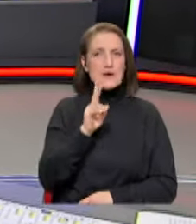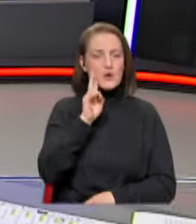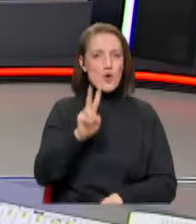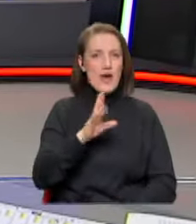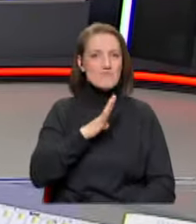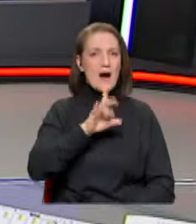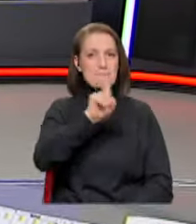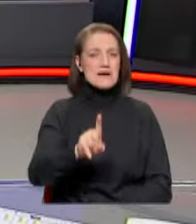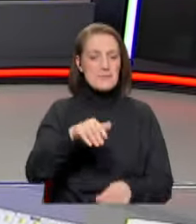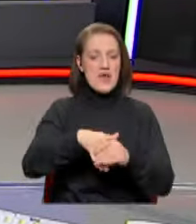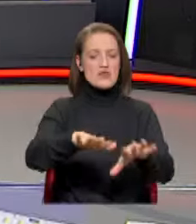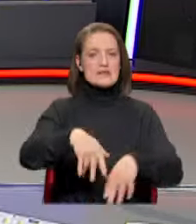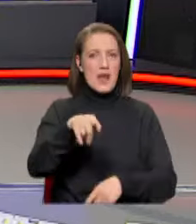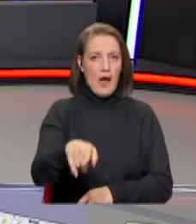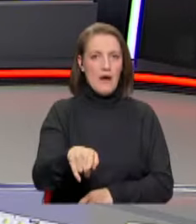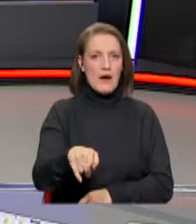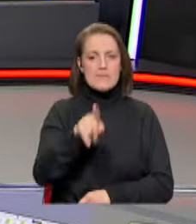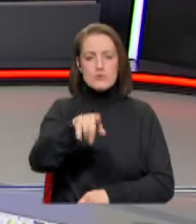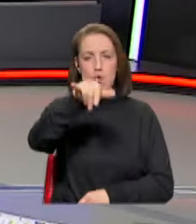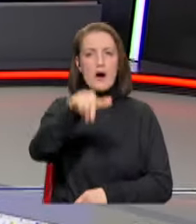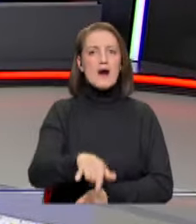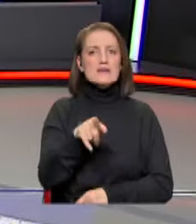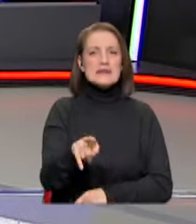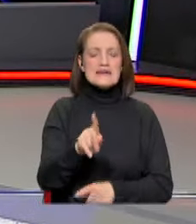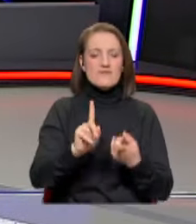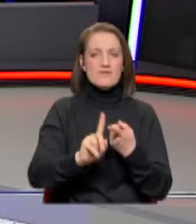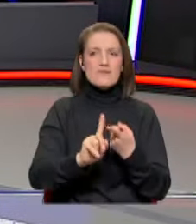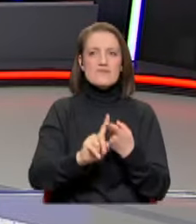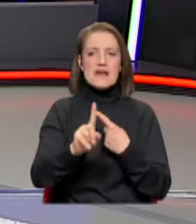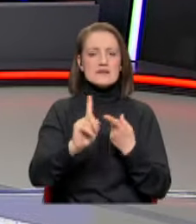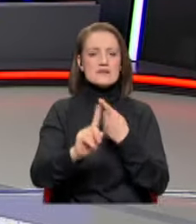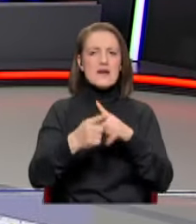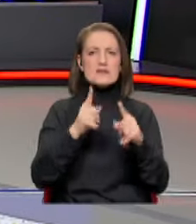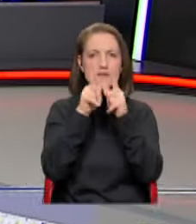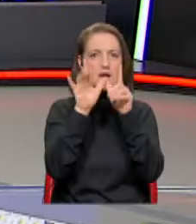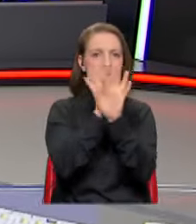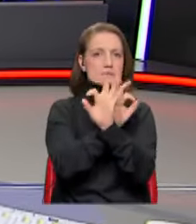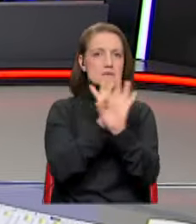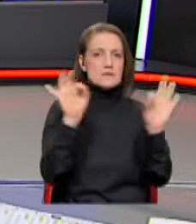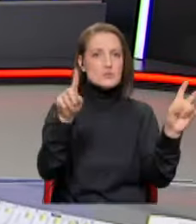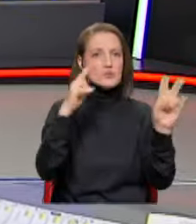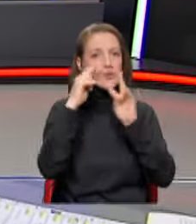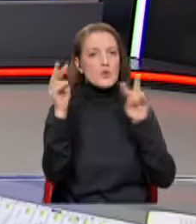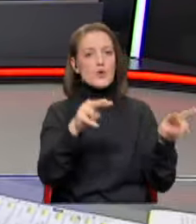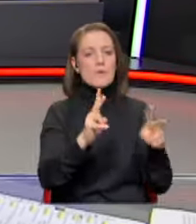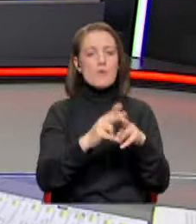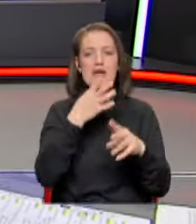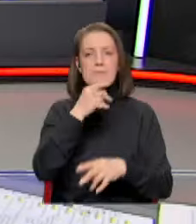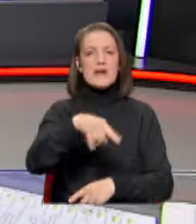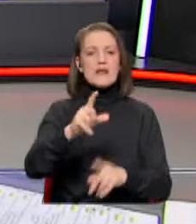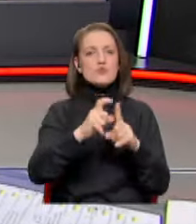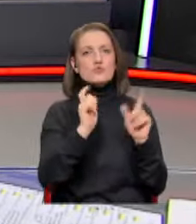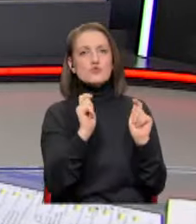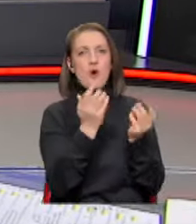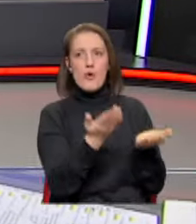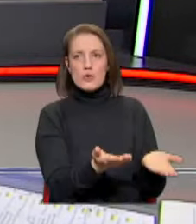var mı Mecliste bu hakları ve siyasiler sessiz Bunu görün polis emeklilerinin durumu